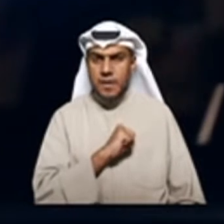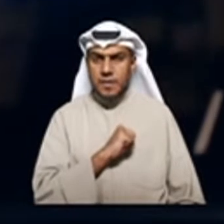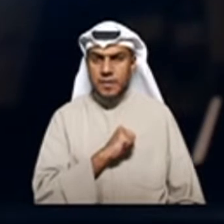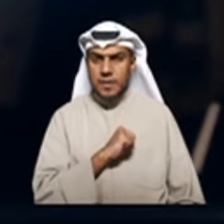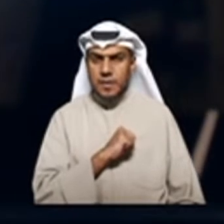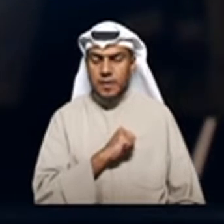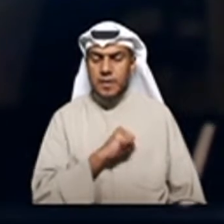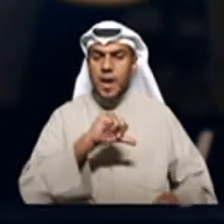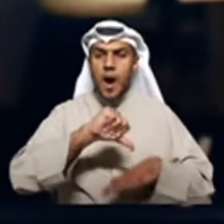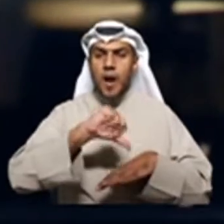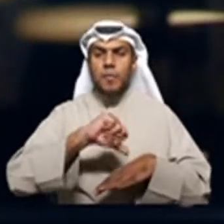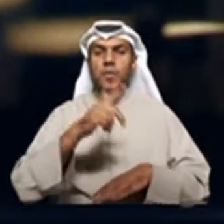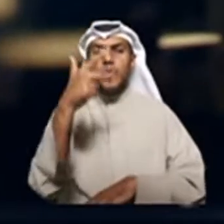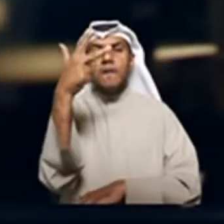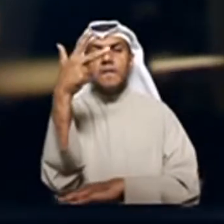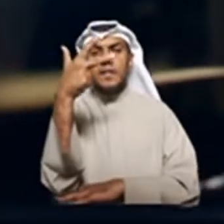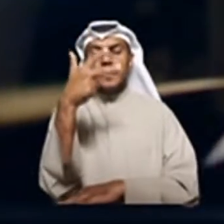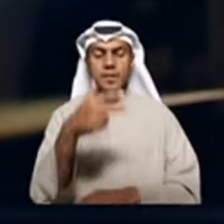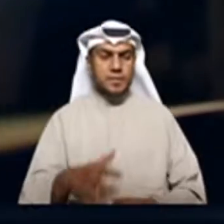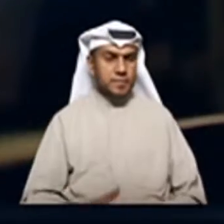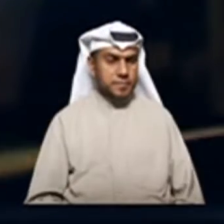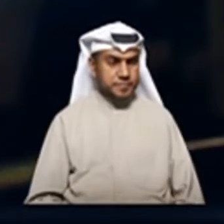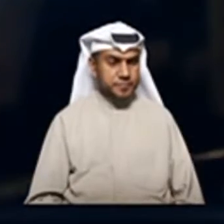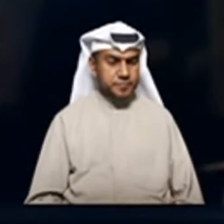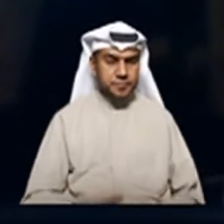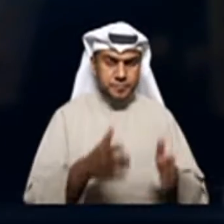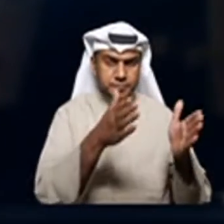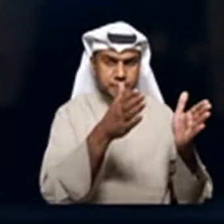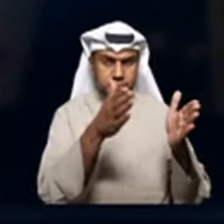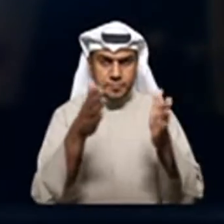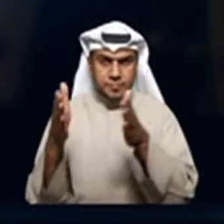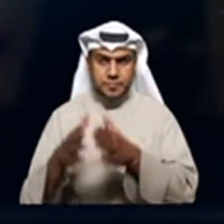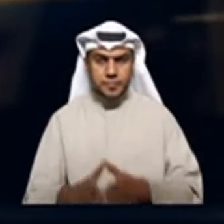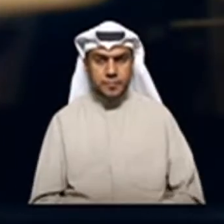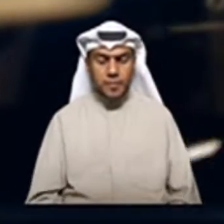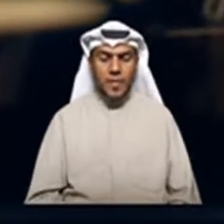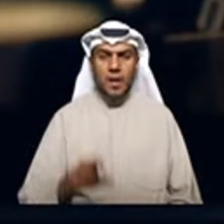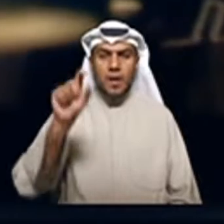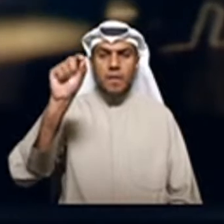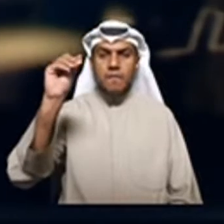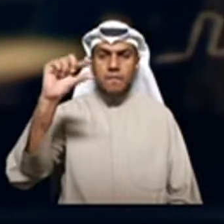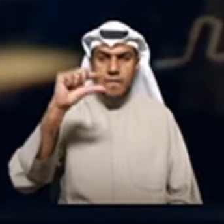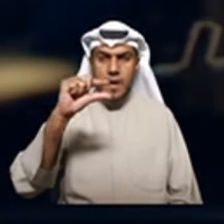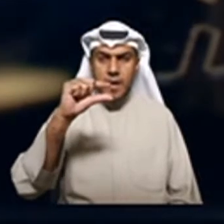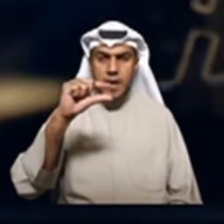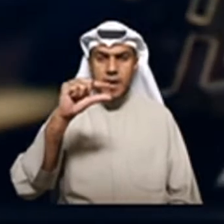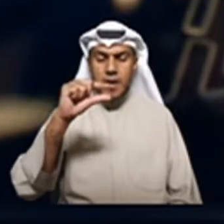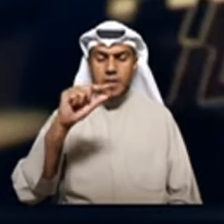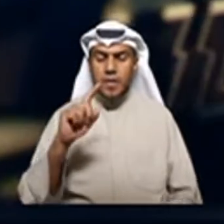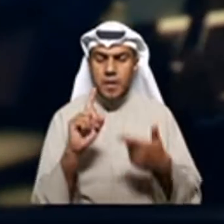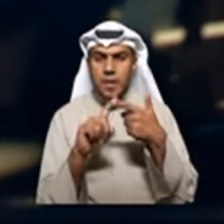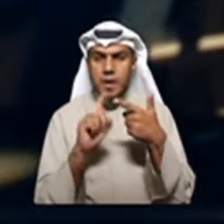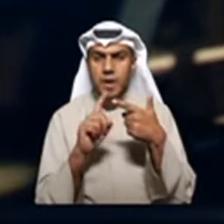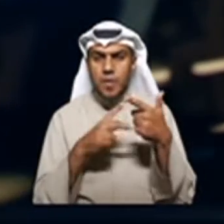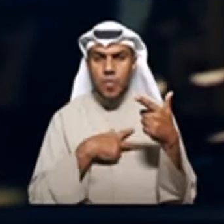وعاصمتها القدس الشرقية. من جهته وصف فهد بن محمود آل سعيد نائب رئيس